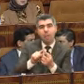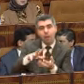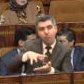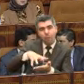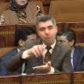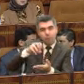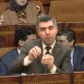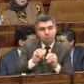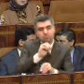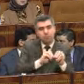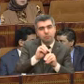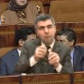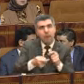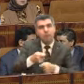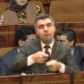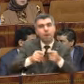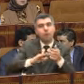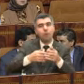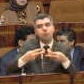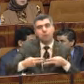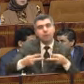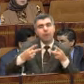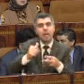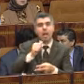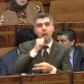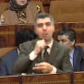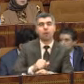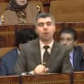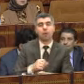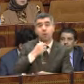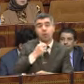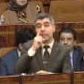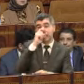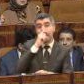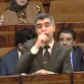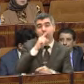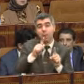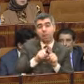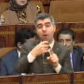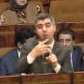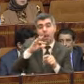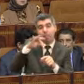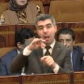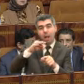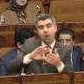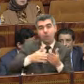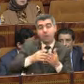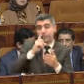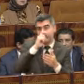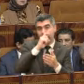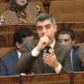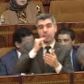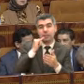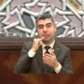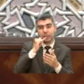تسرع بالوصول للماء لهاد الناس هادو، لان هاد الناس هادو كيشربوا غير الملحه، والملحه فاش كتقيت غالبا بالحديد راه كتقبو وكيديري